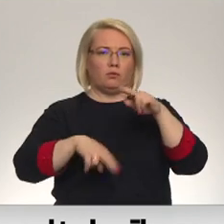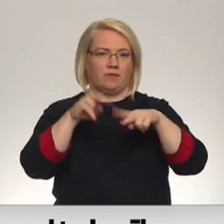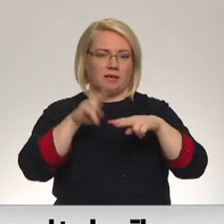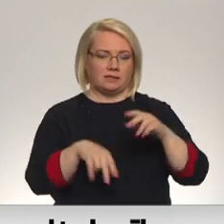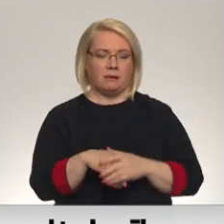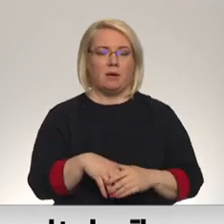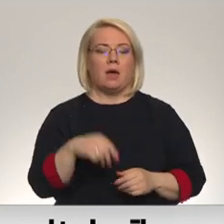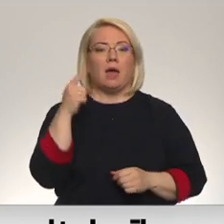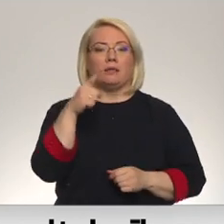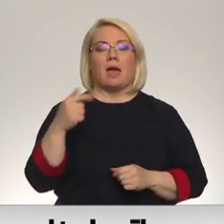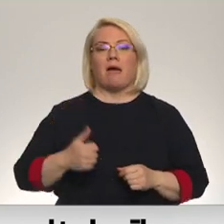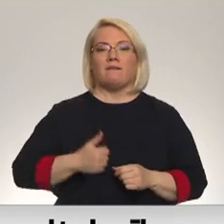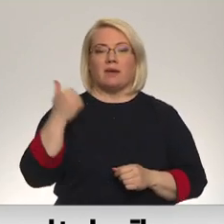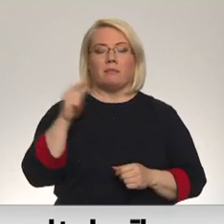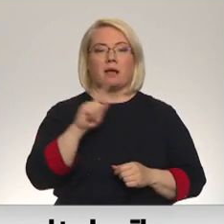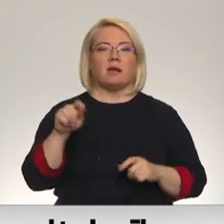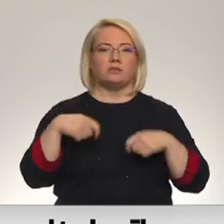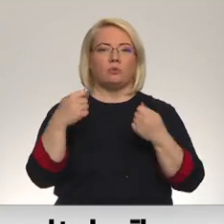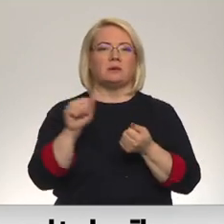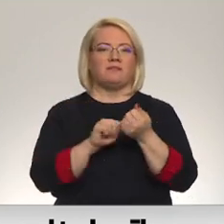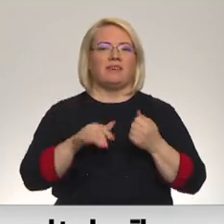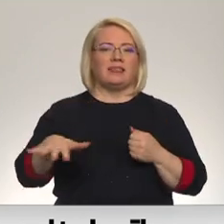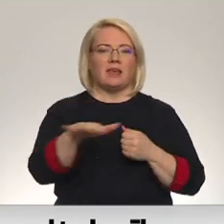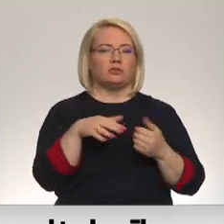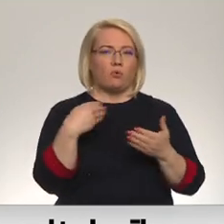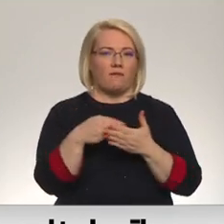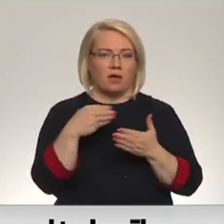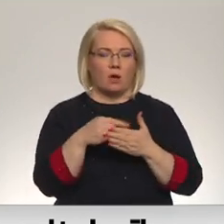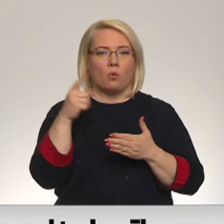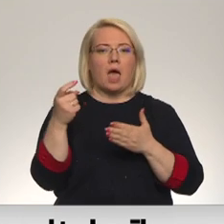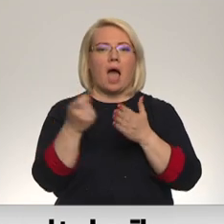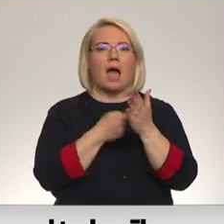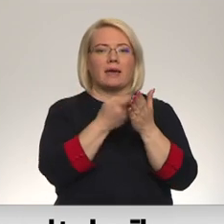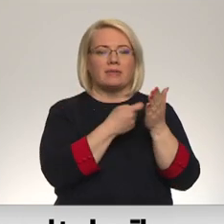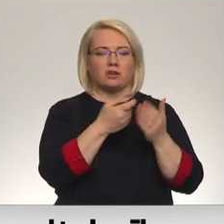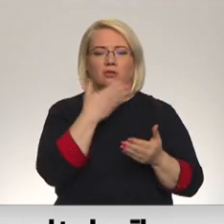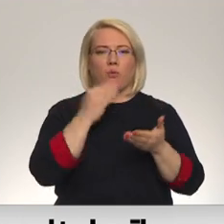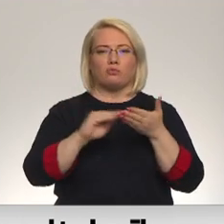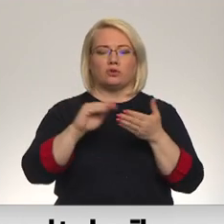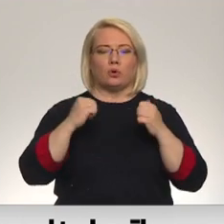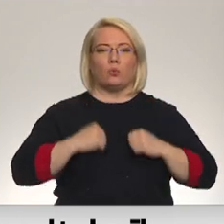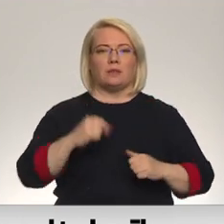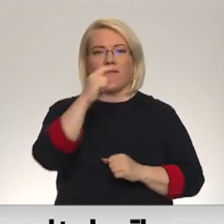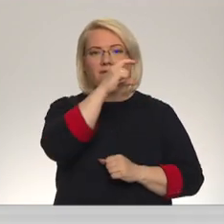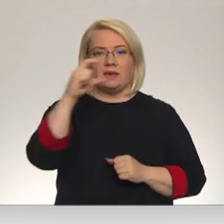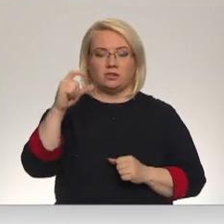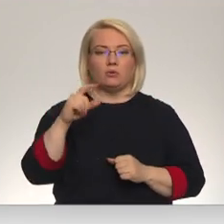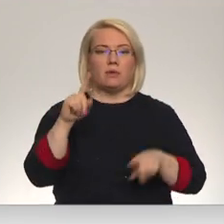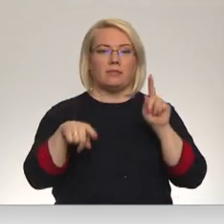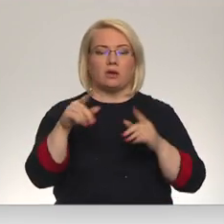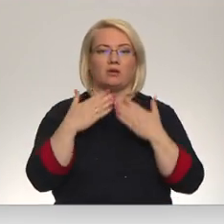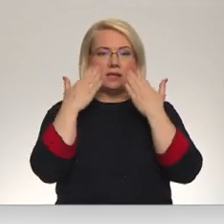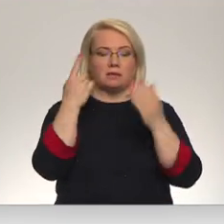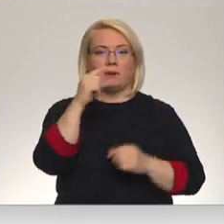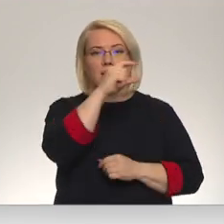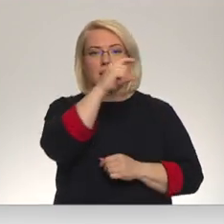kas tagad vidas novērtējumu teiks, viņa arī anketēšanā godīgi nav uzrakstījusi virsrakstā, jo daudz izrašot to pirmo teikumu, ka